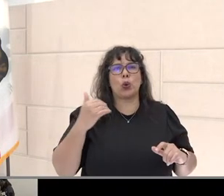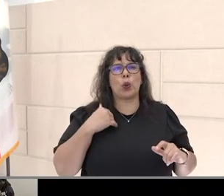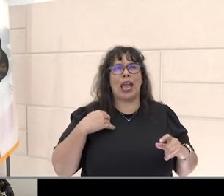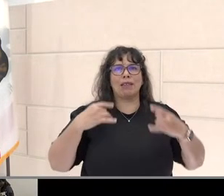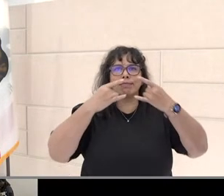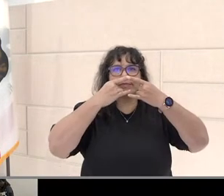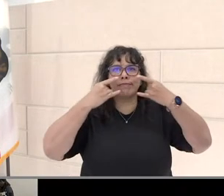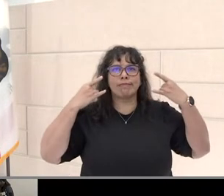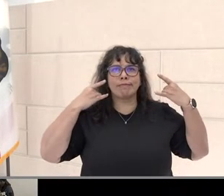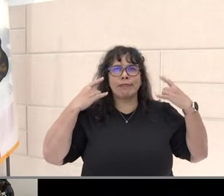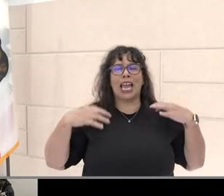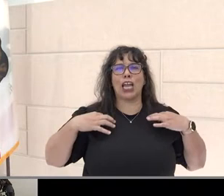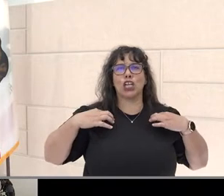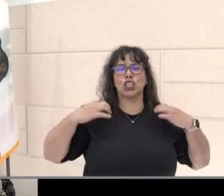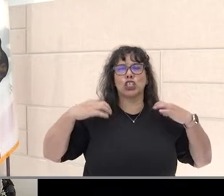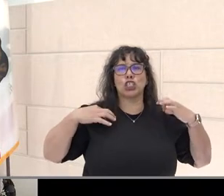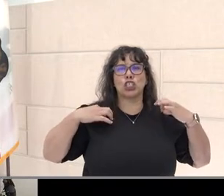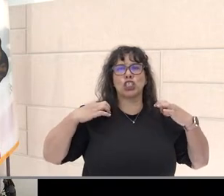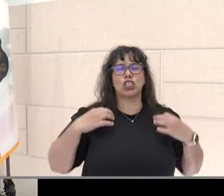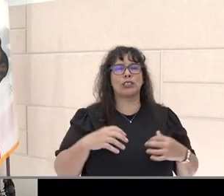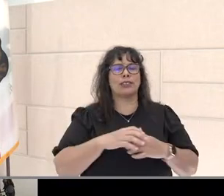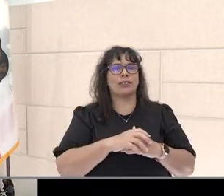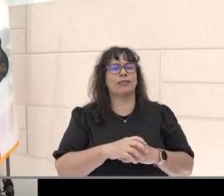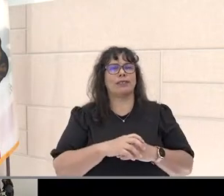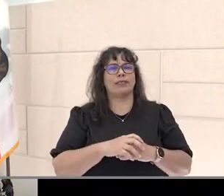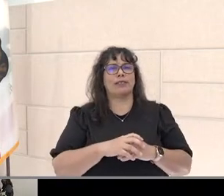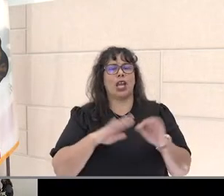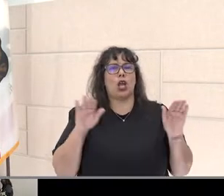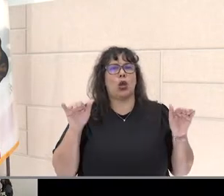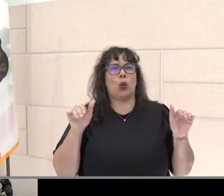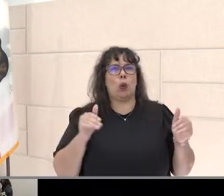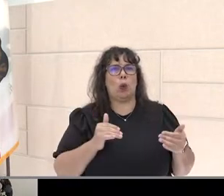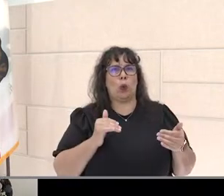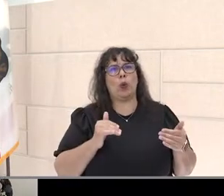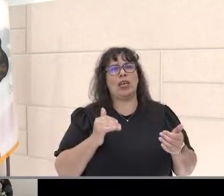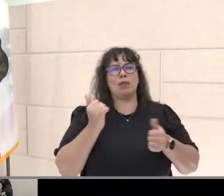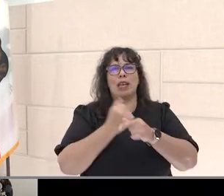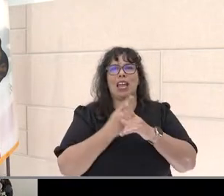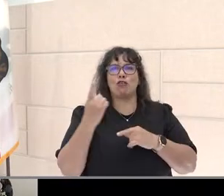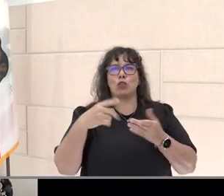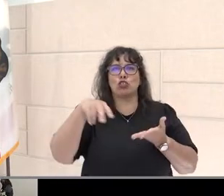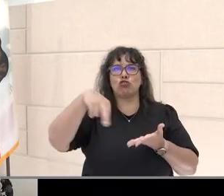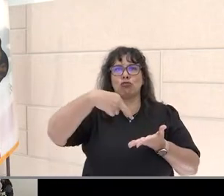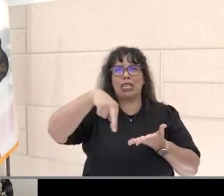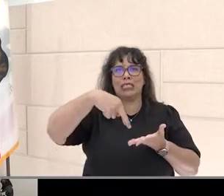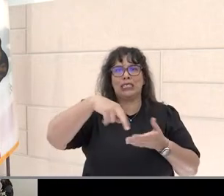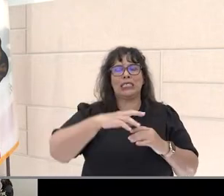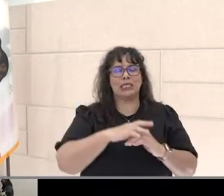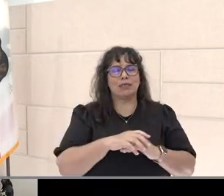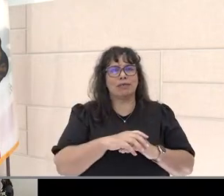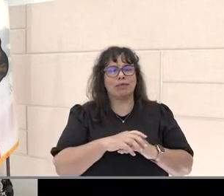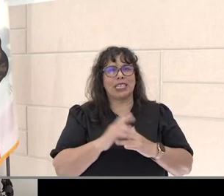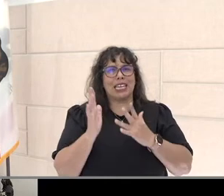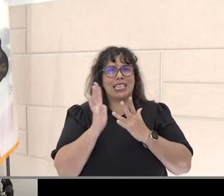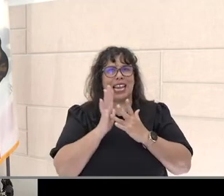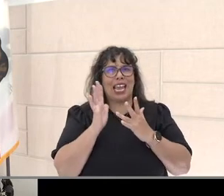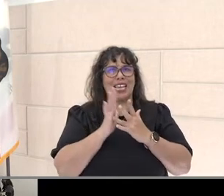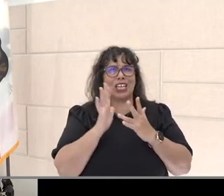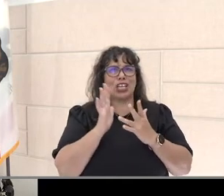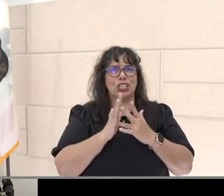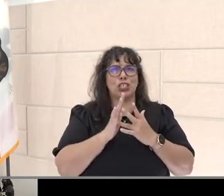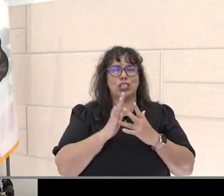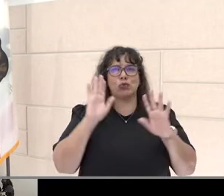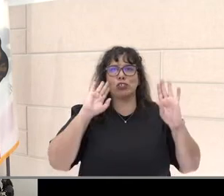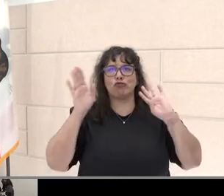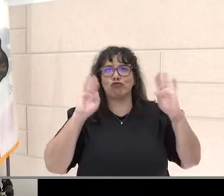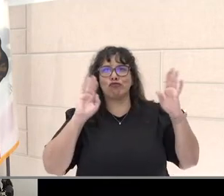หายยังใจจะจีบกับรบมกใจจีอายืดสำหรับไอ้ปุ๊กกี้เปียปลาสถาน